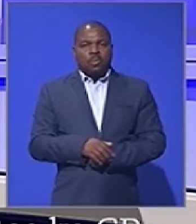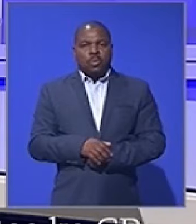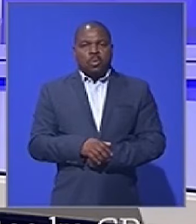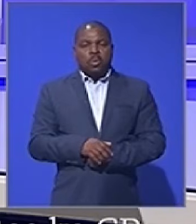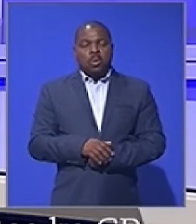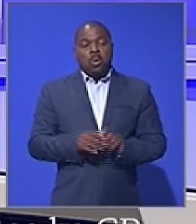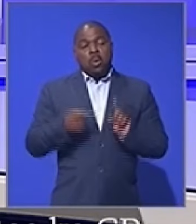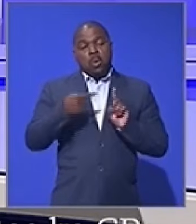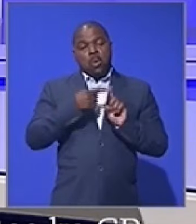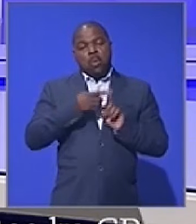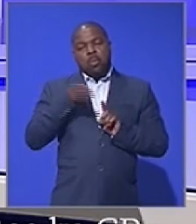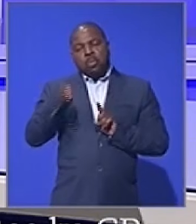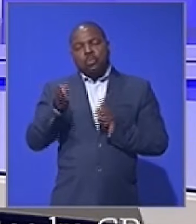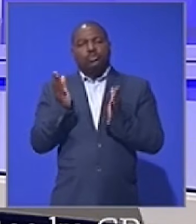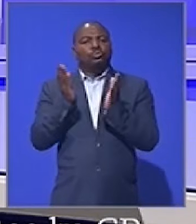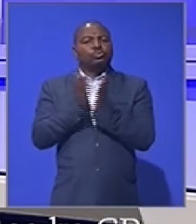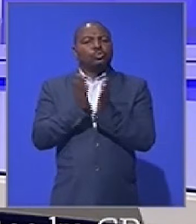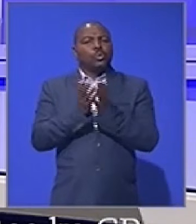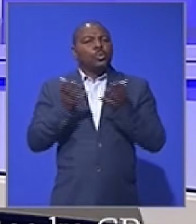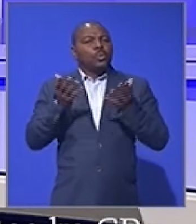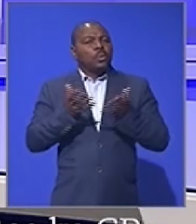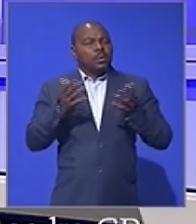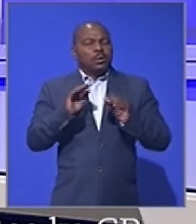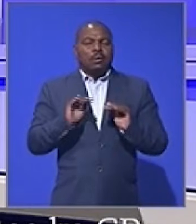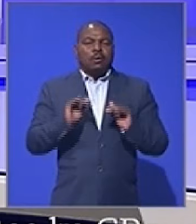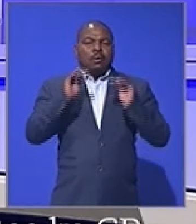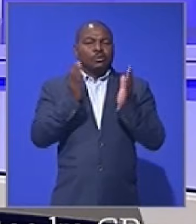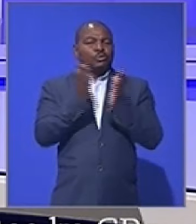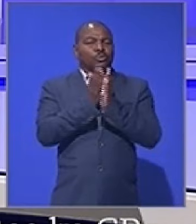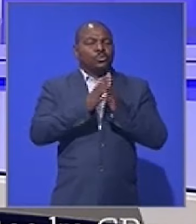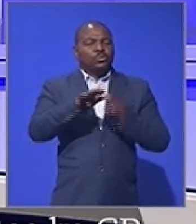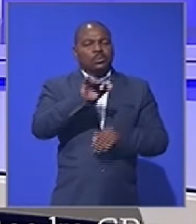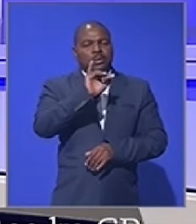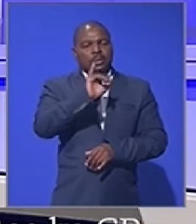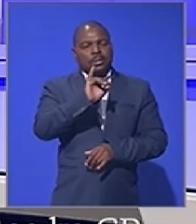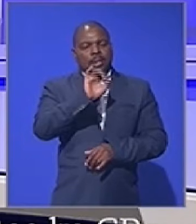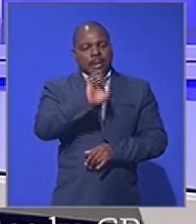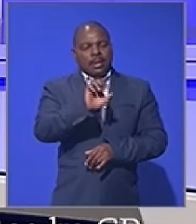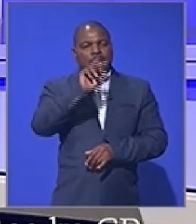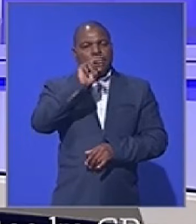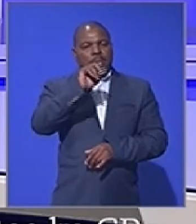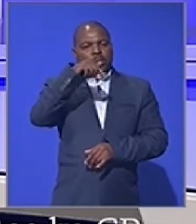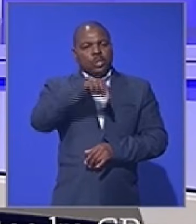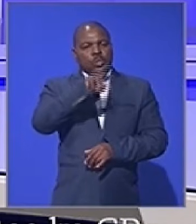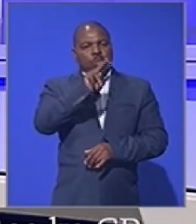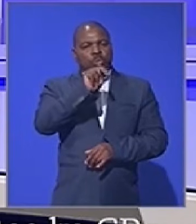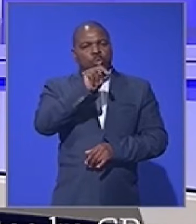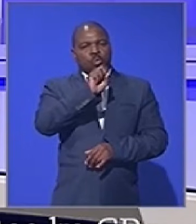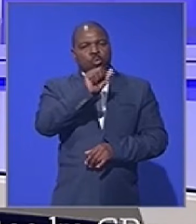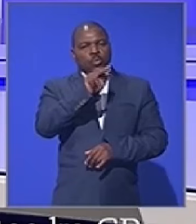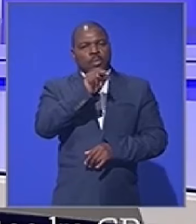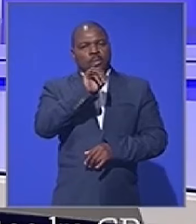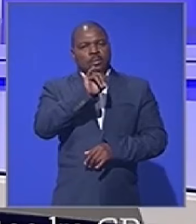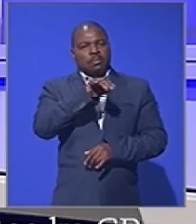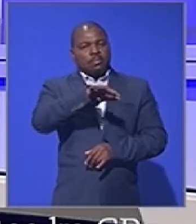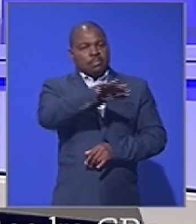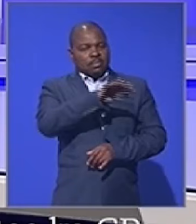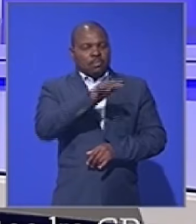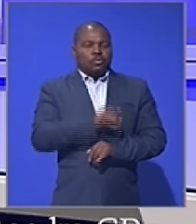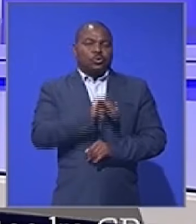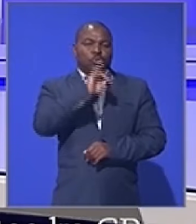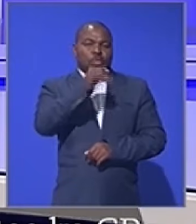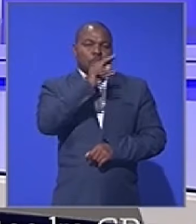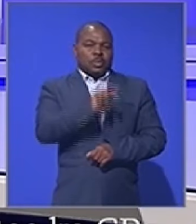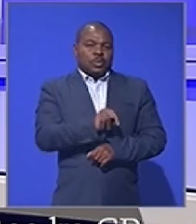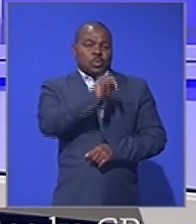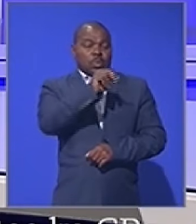bolela nakong ya ketelo ya gagwe ka sekolong sa sekondari sa Eqinisweni ka Ivory Park ka leboa la Johannesburg